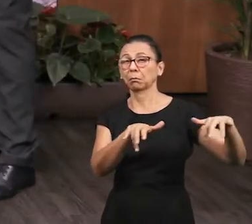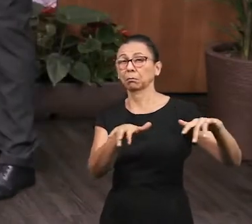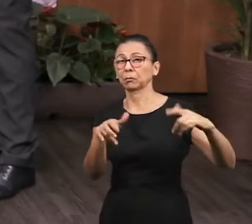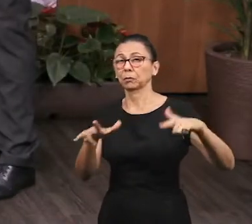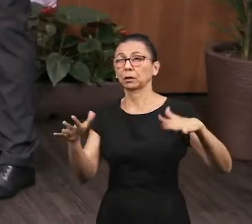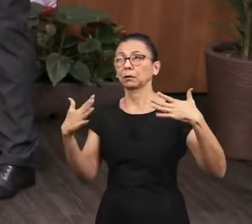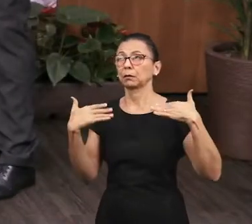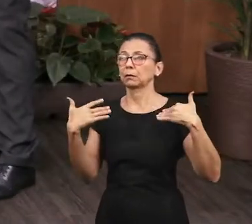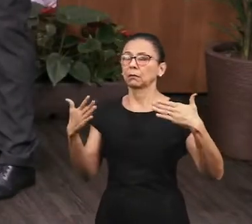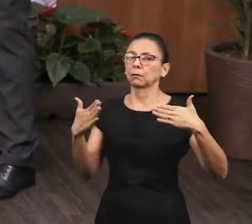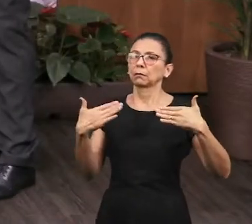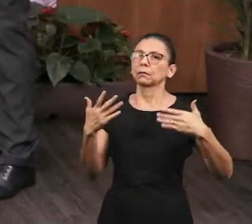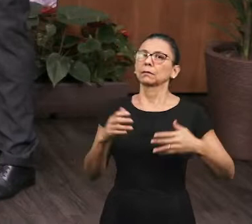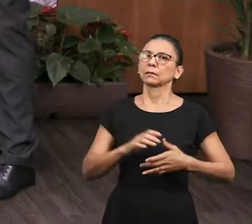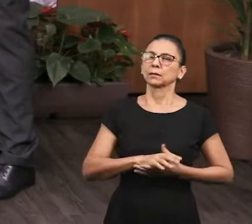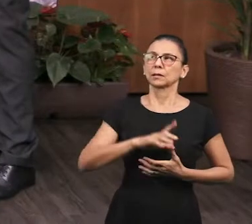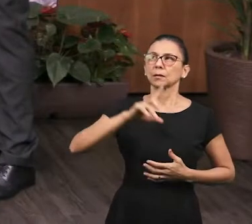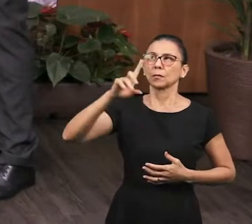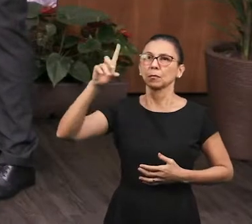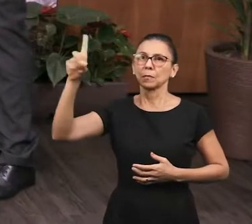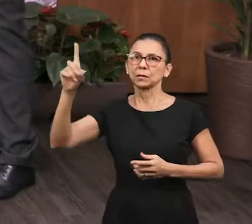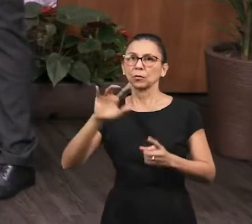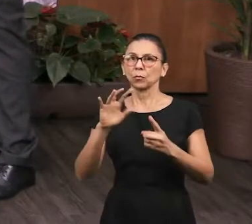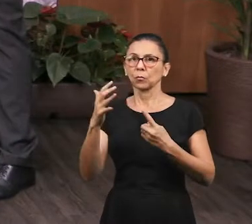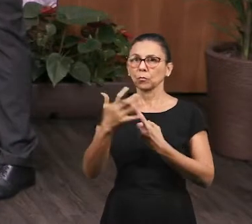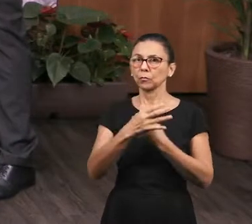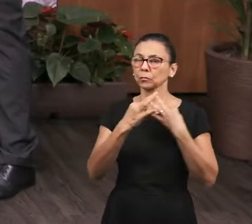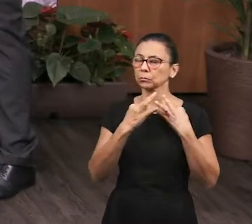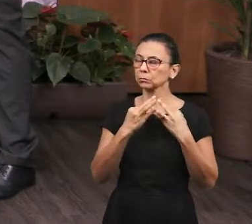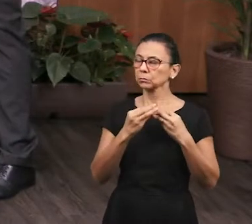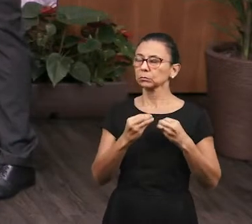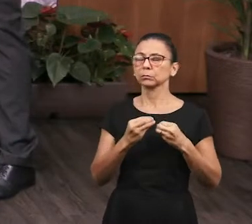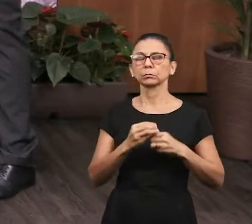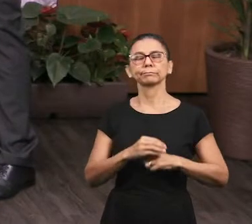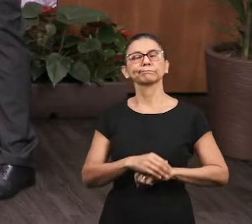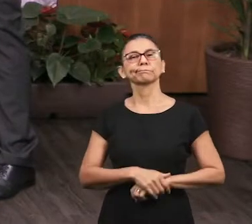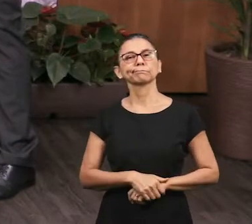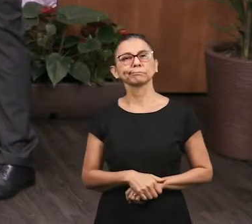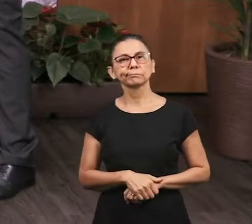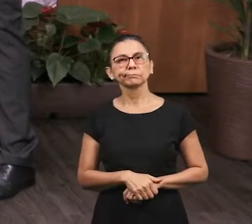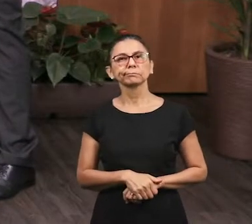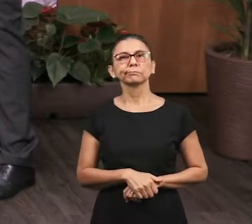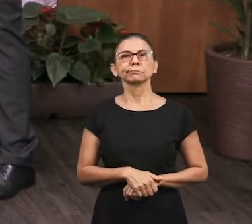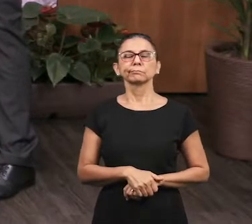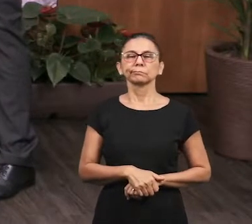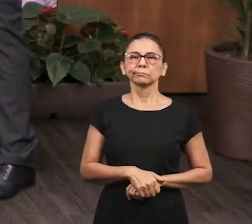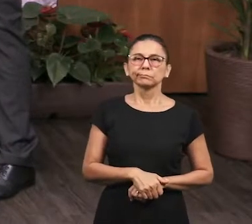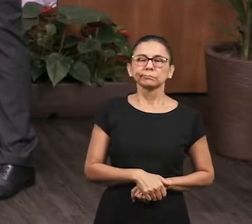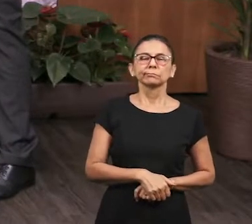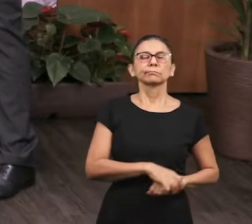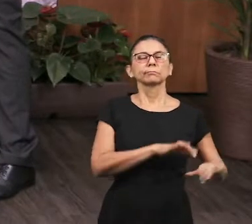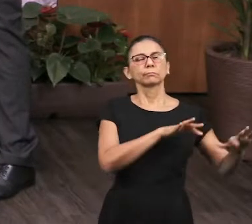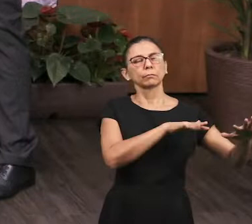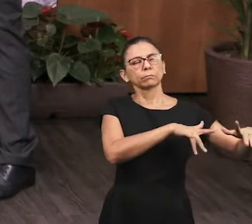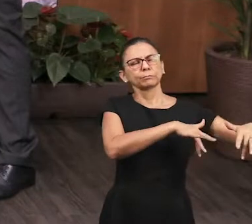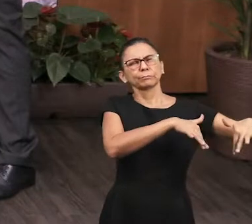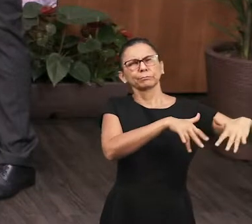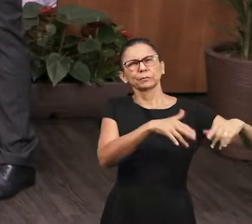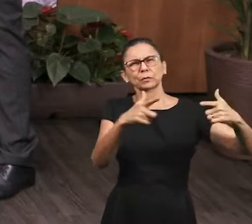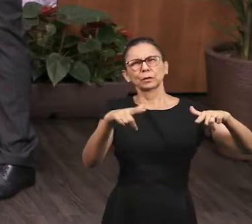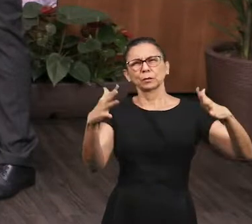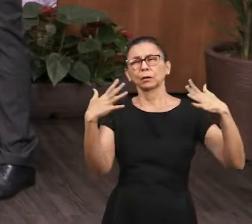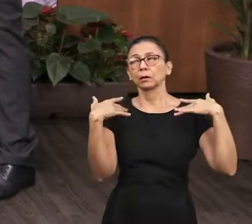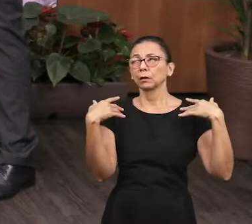Ежедневный хлеб, хлеб насущный. С тех пор, как они вышли из Египта, 40 лет они